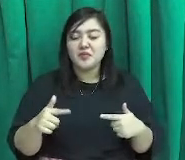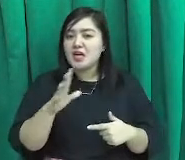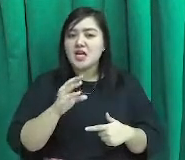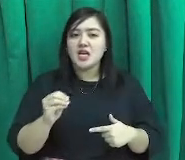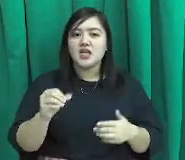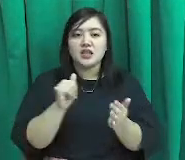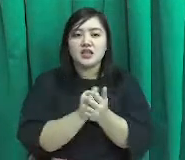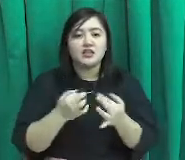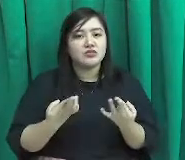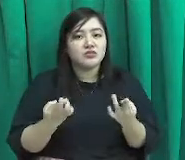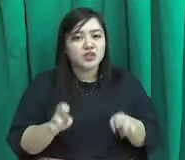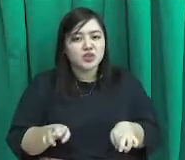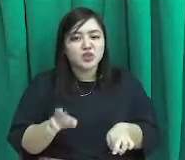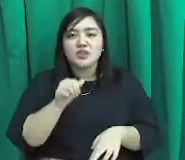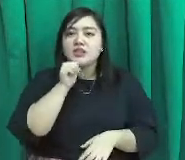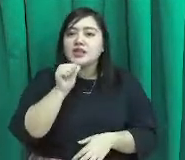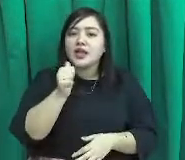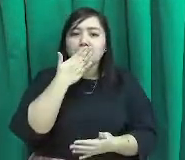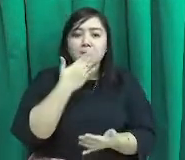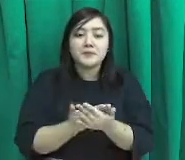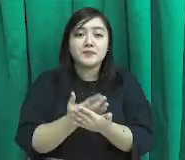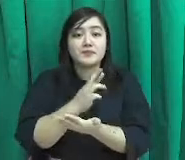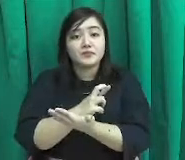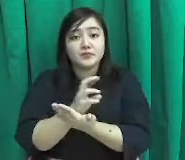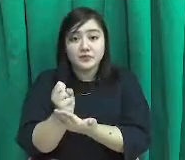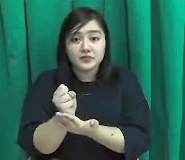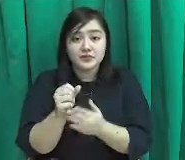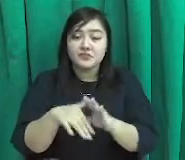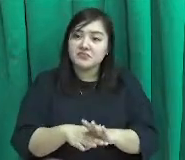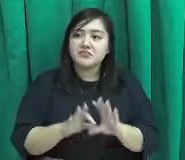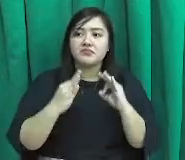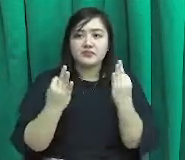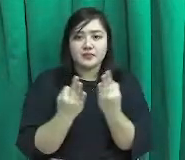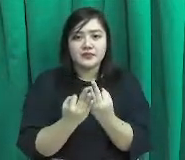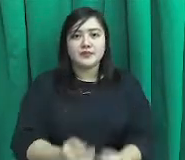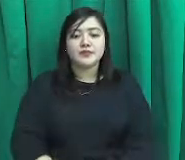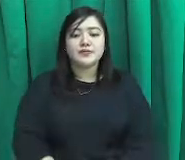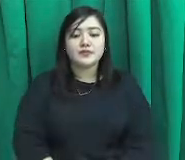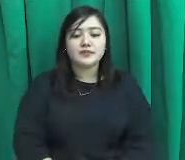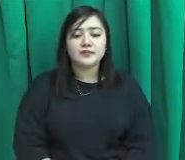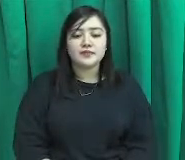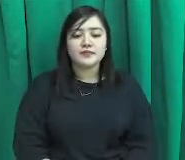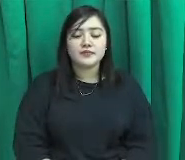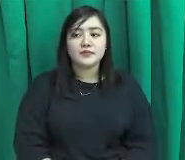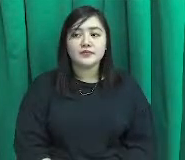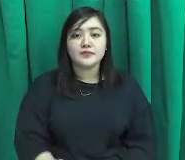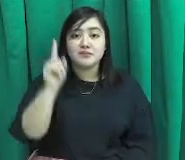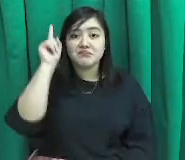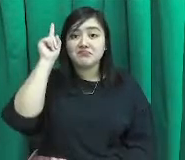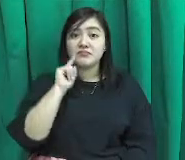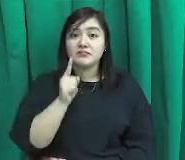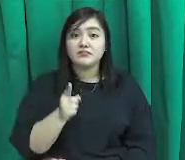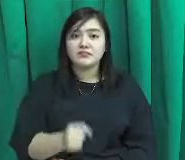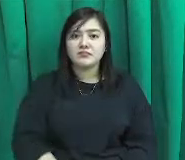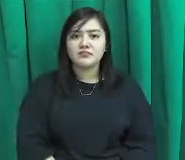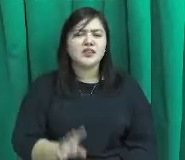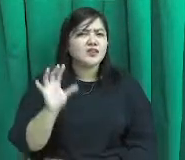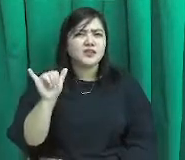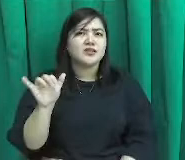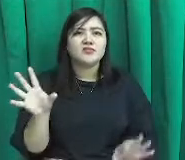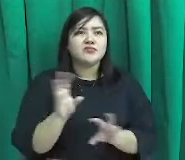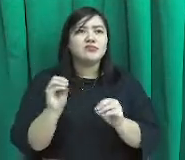sa loob ng tahanan. So, Sir Dennis, hindi ba dumarating sa inyong kaisipan na walang masama sa